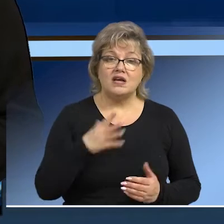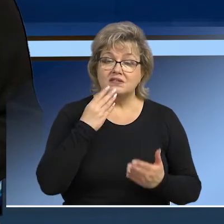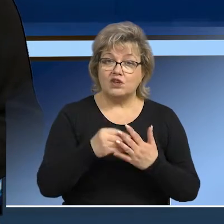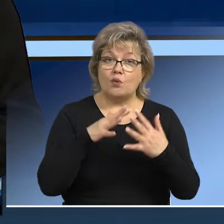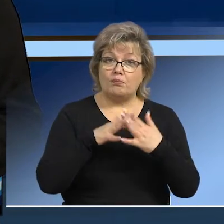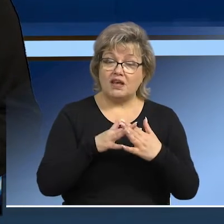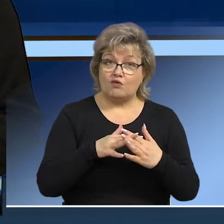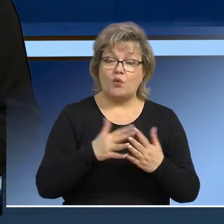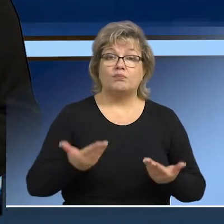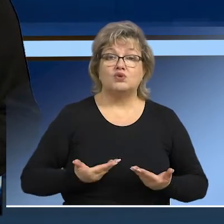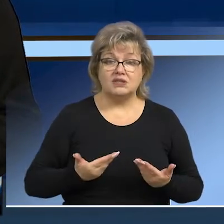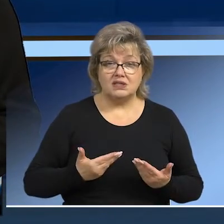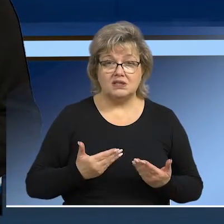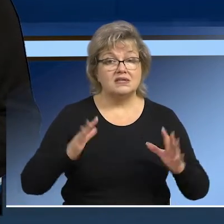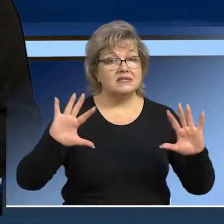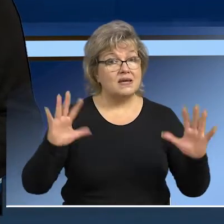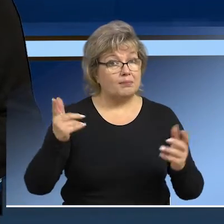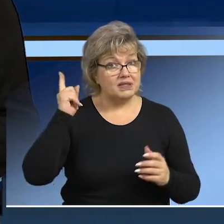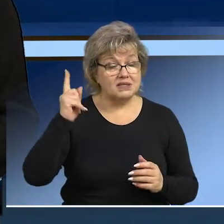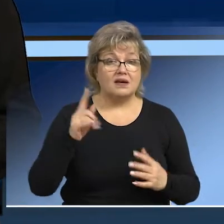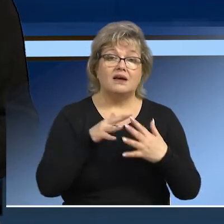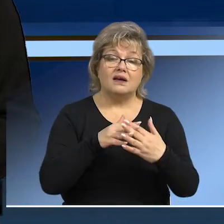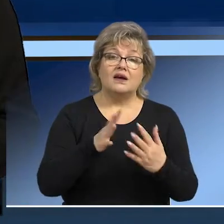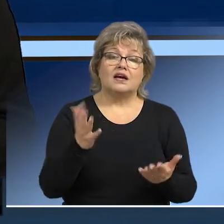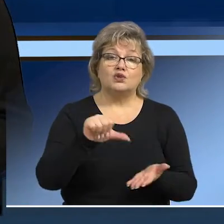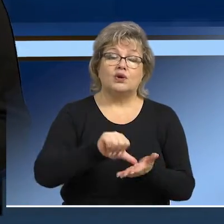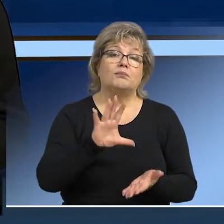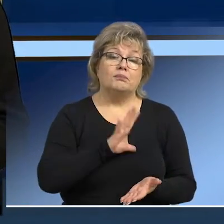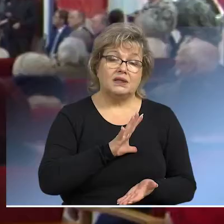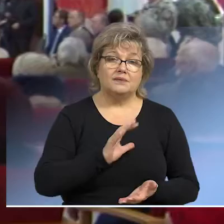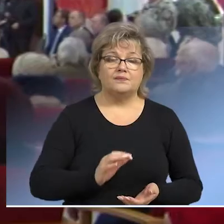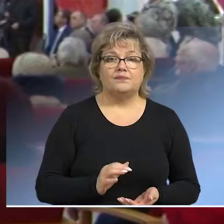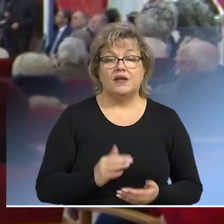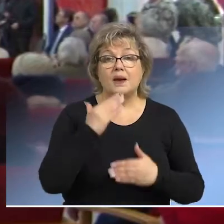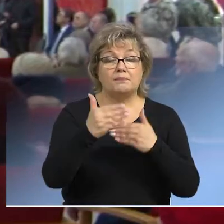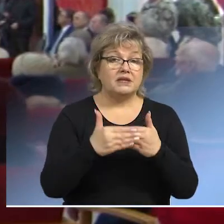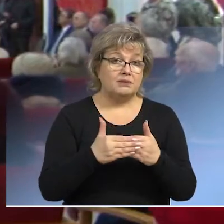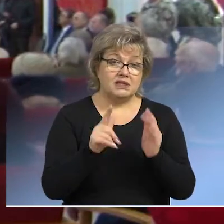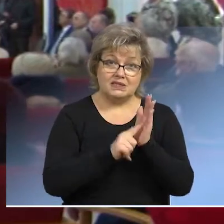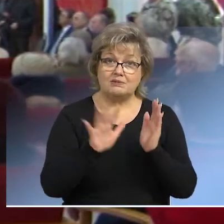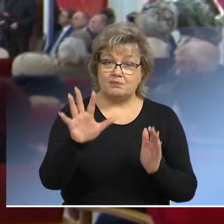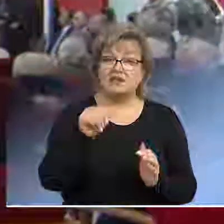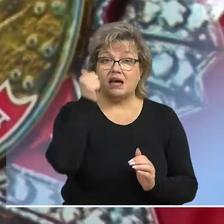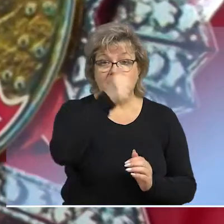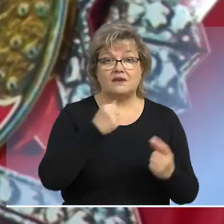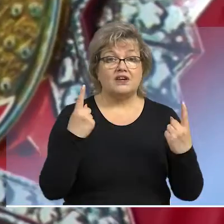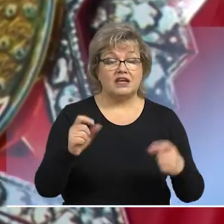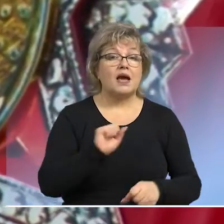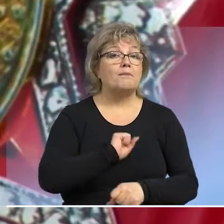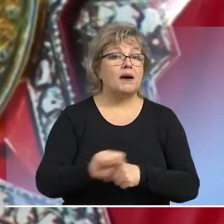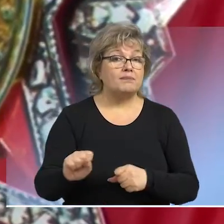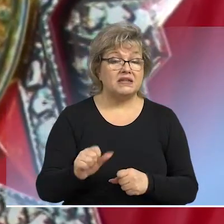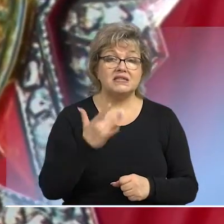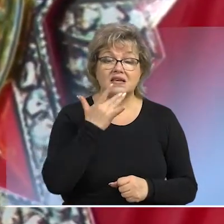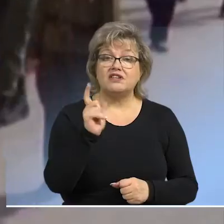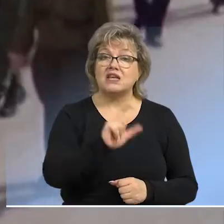о своем боевом пути, событиях фронтовых лет, участником которых он был. Приближается 75-я годовщина Великой